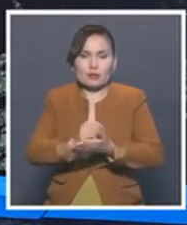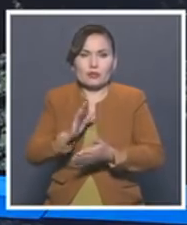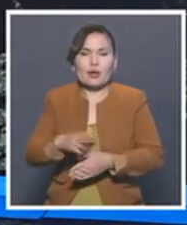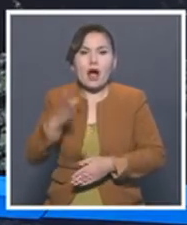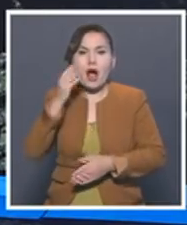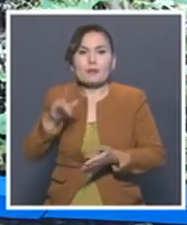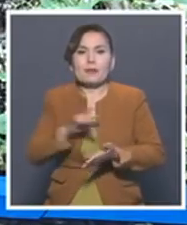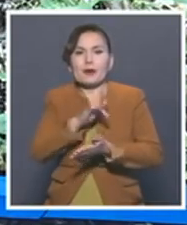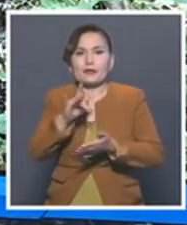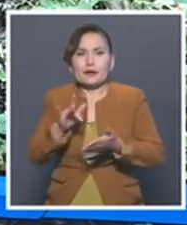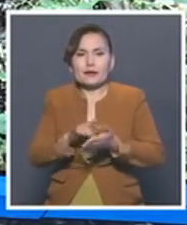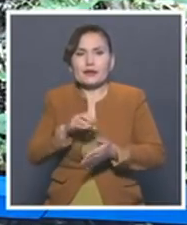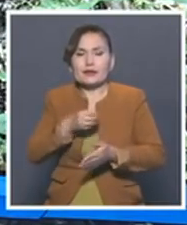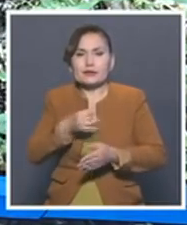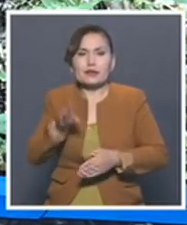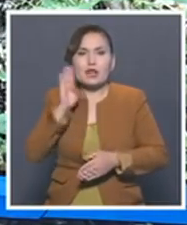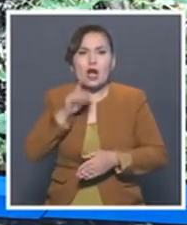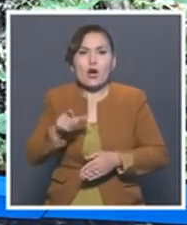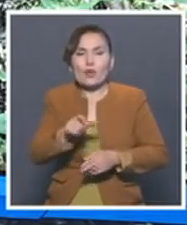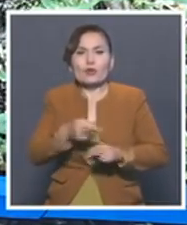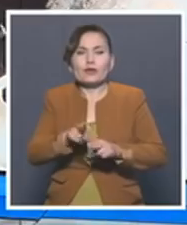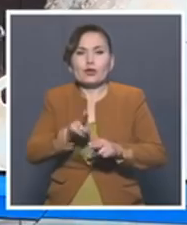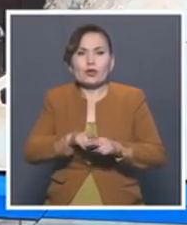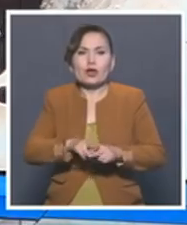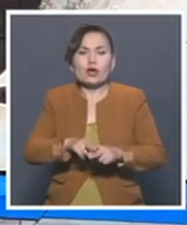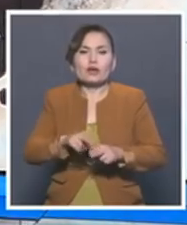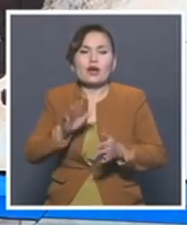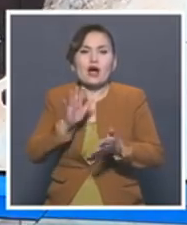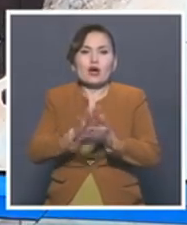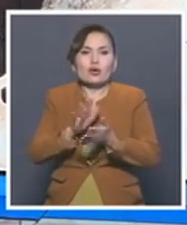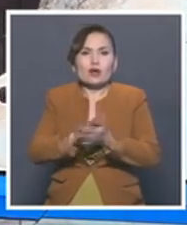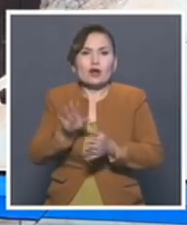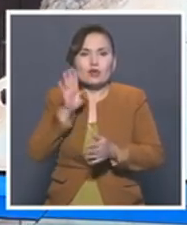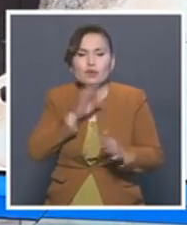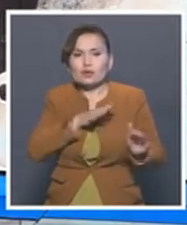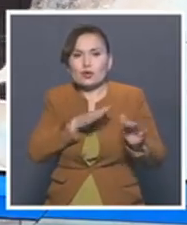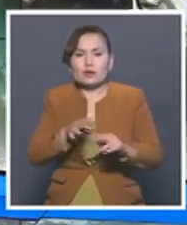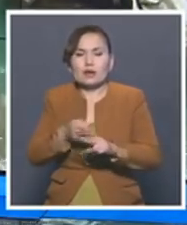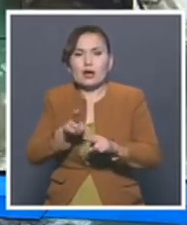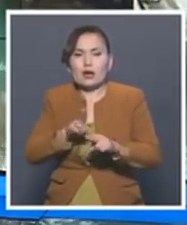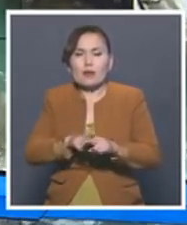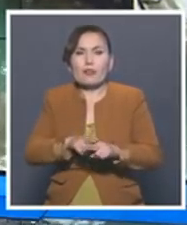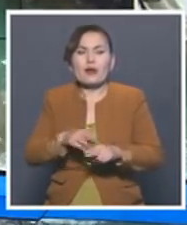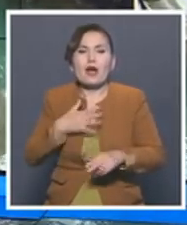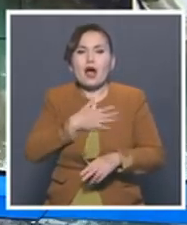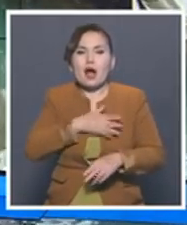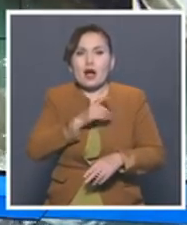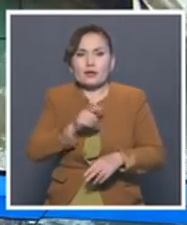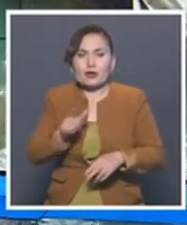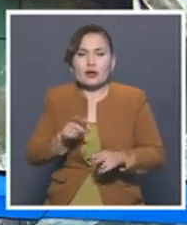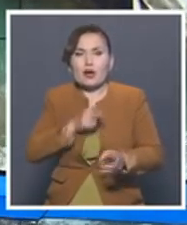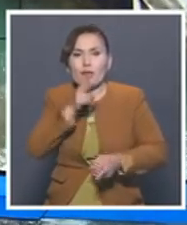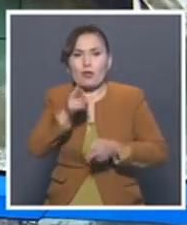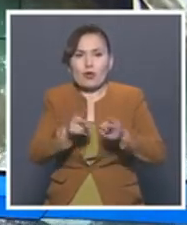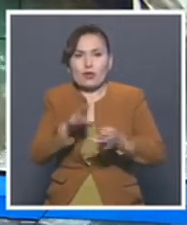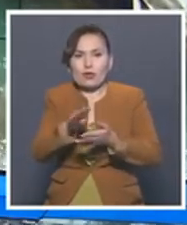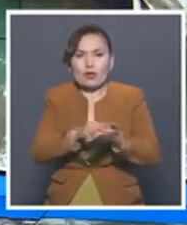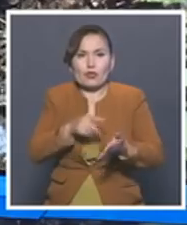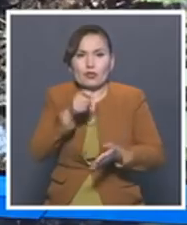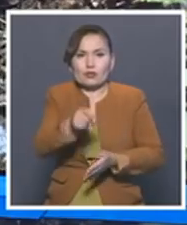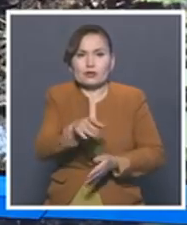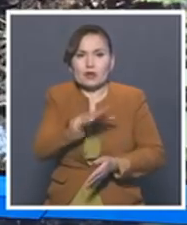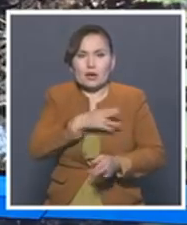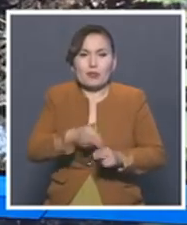Ал Алматыдағы Есентай өзеніне кәріз суы құйылып жатыр. Су арнасының ластануына алаңдаған тұрғындар әлеуметтік желіге бірнеше күн